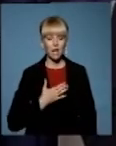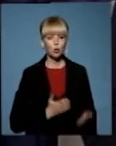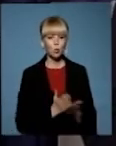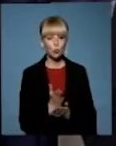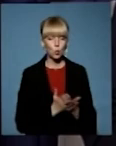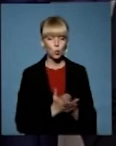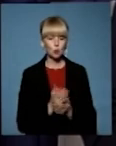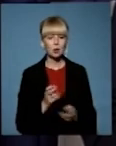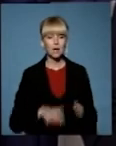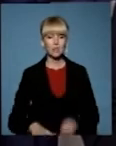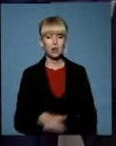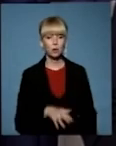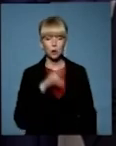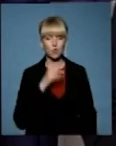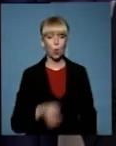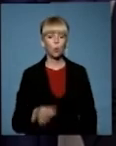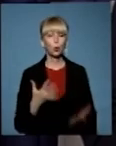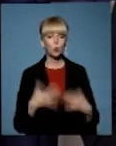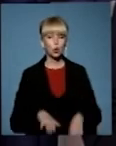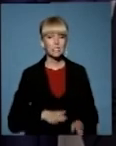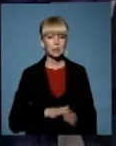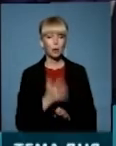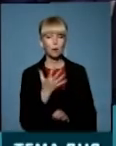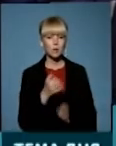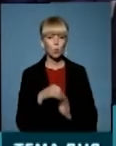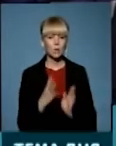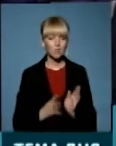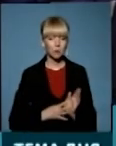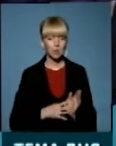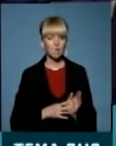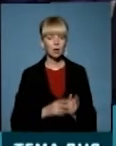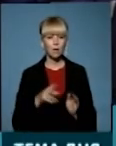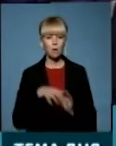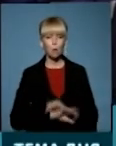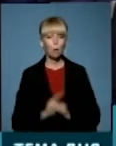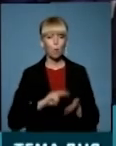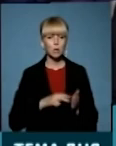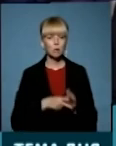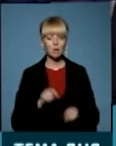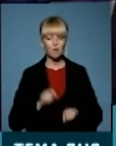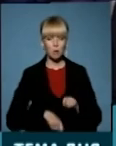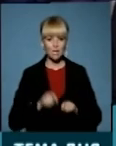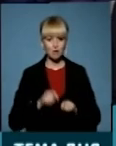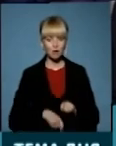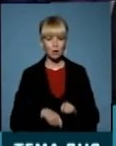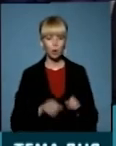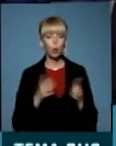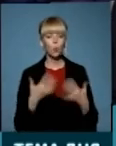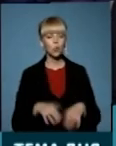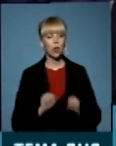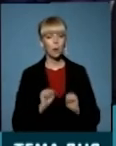службою на території Чернівецької області вже здійснено 519 позапланових перевірок. Уже